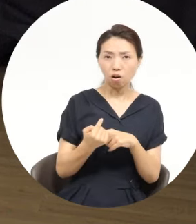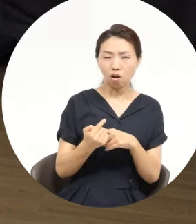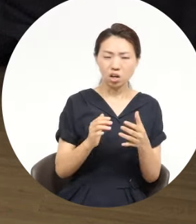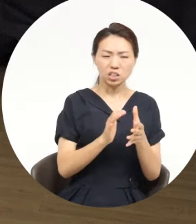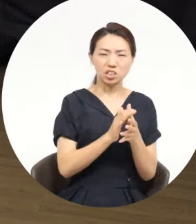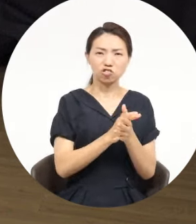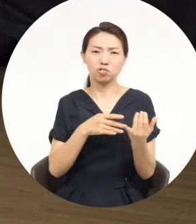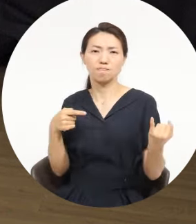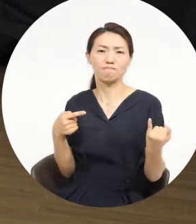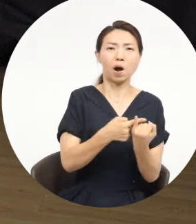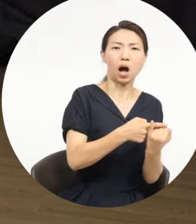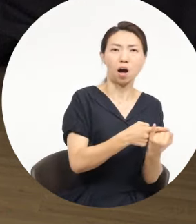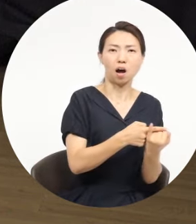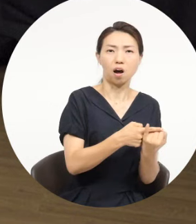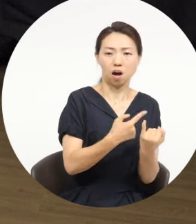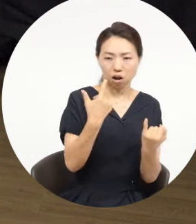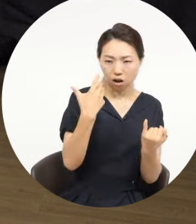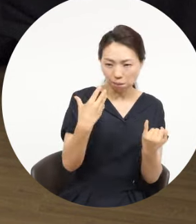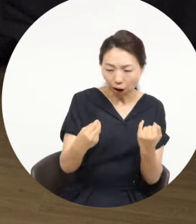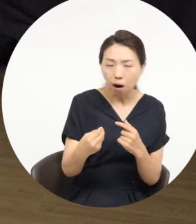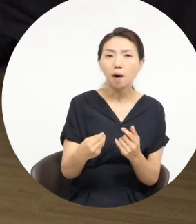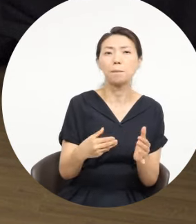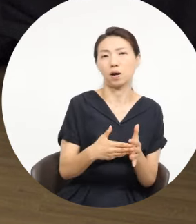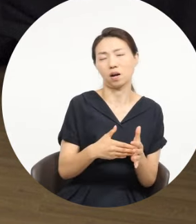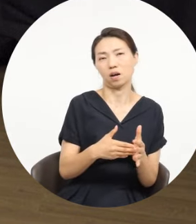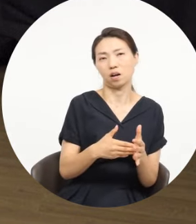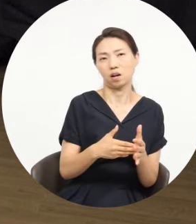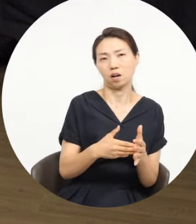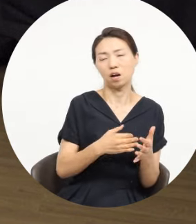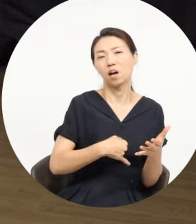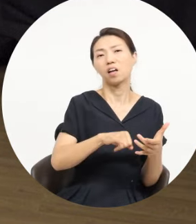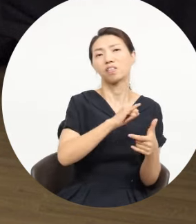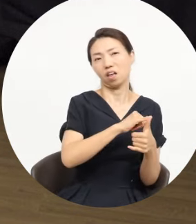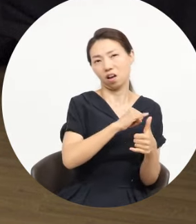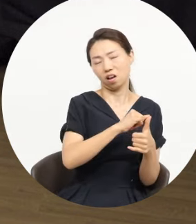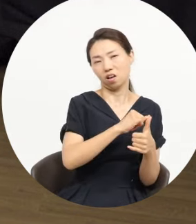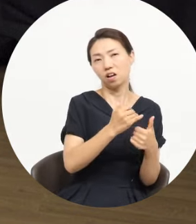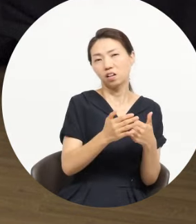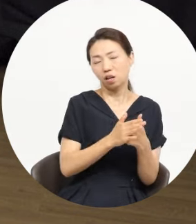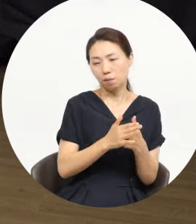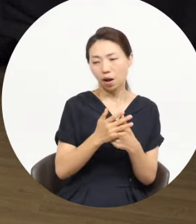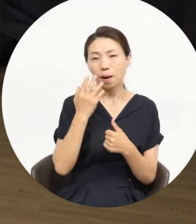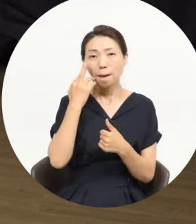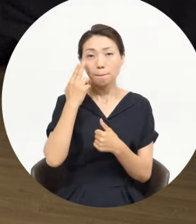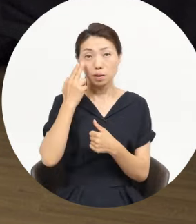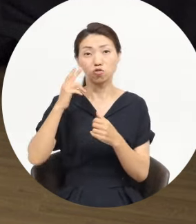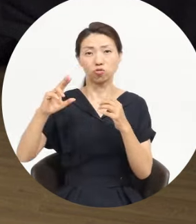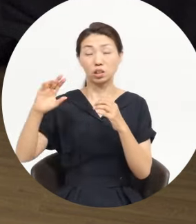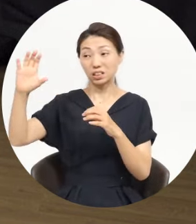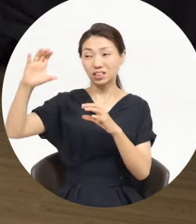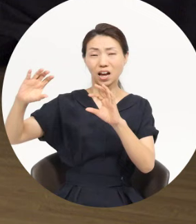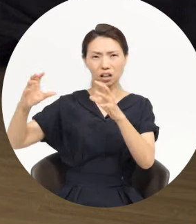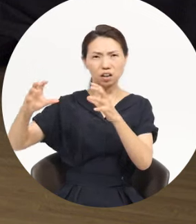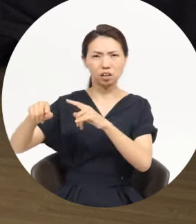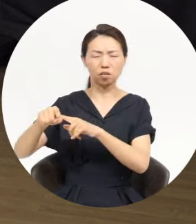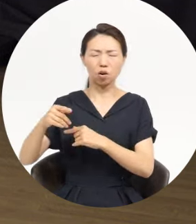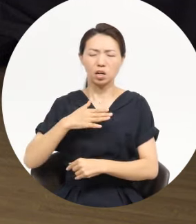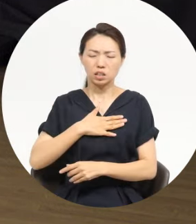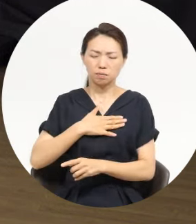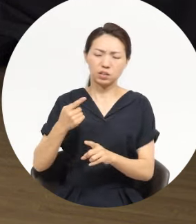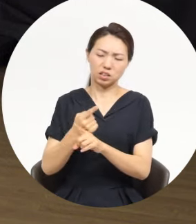찔러 죽이는 모습을 보게 됐어요. 그래서 한 1년간 여기에서 심리치료를